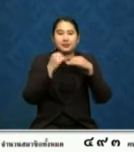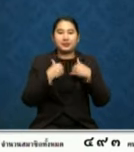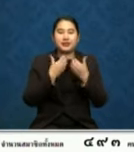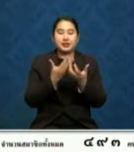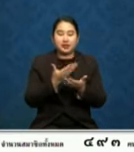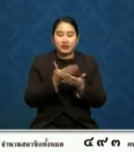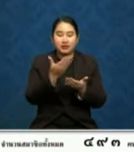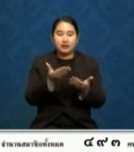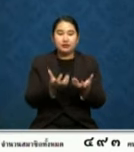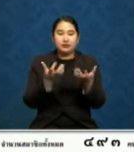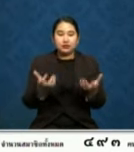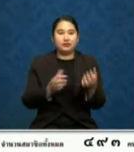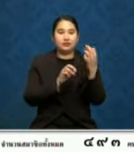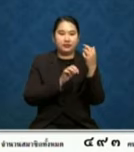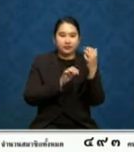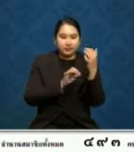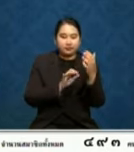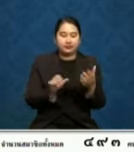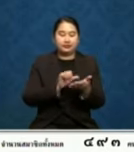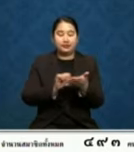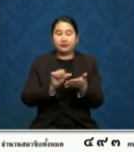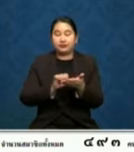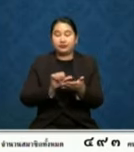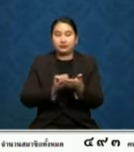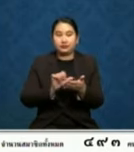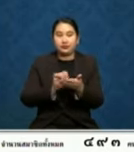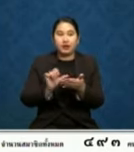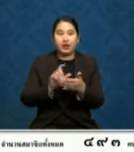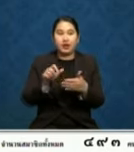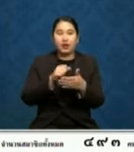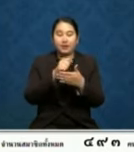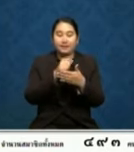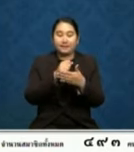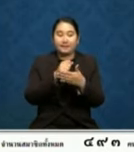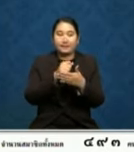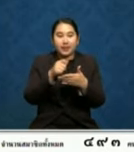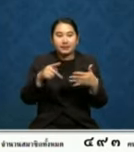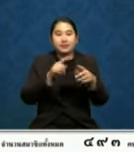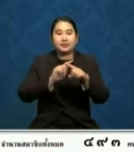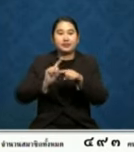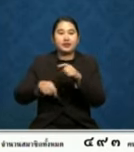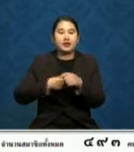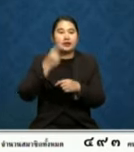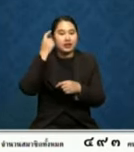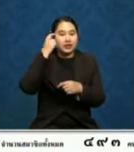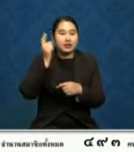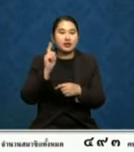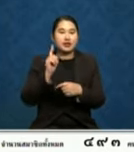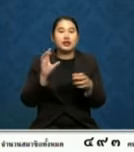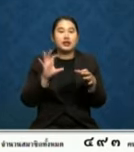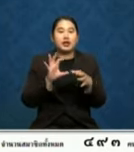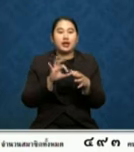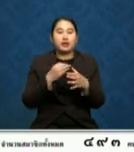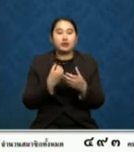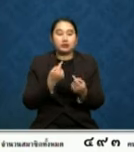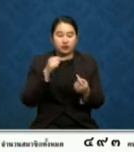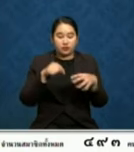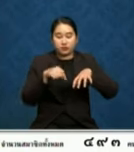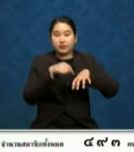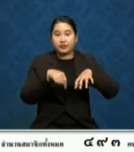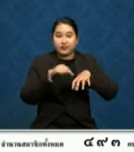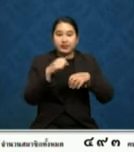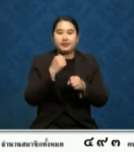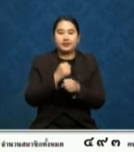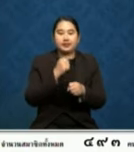คอมพิวเตอร์แล้วก็ปรับปรุงแพลตฟอร์มนะคะในการคำนวณราคาคาร์บอนเครดิตนะคะภายในองค์กรแล้วก็เป็น